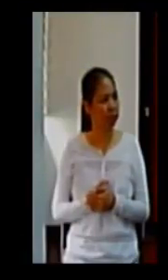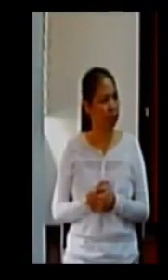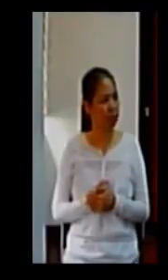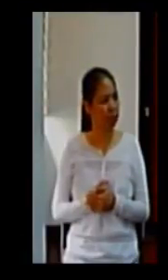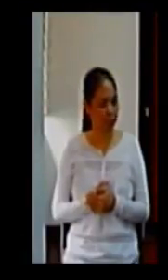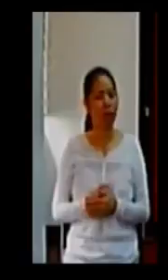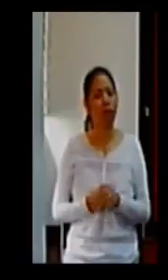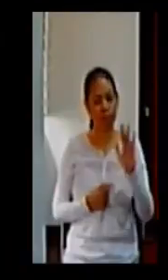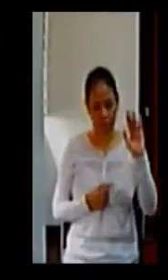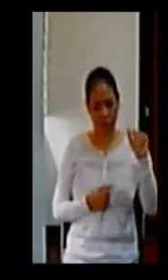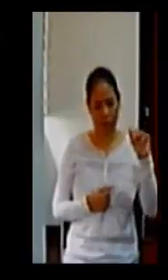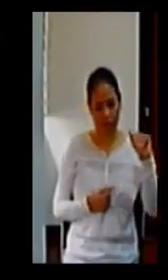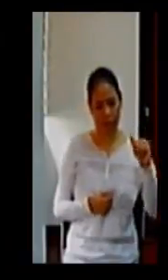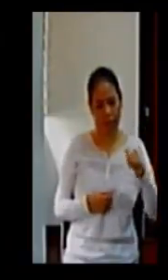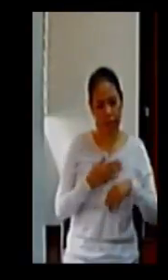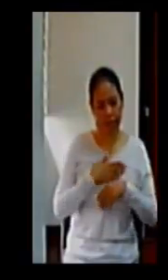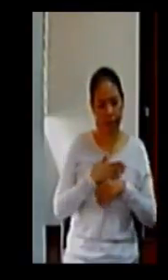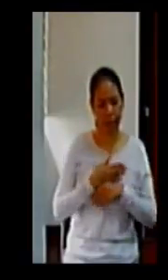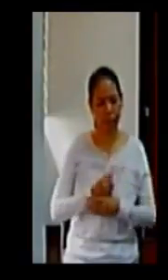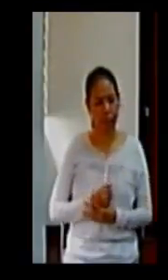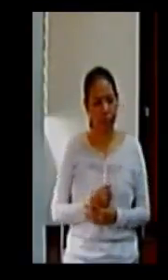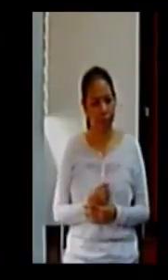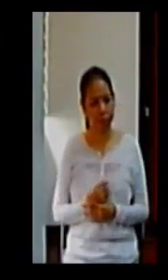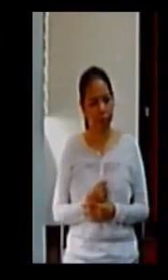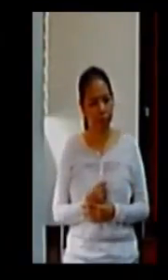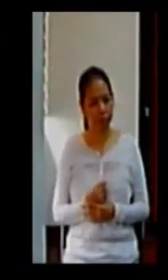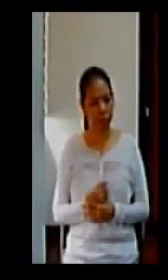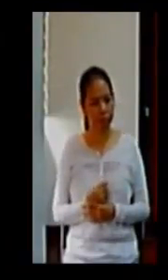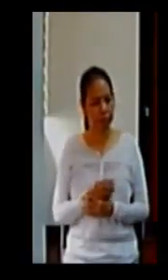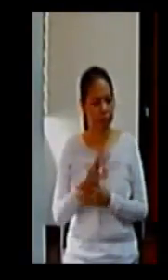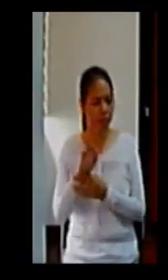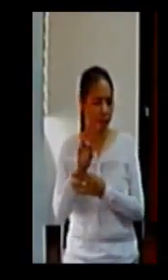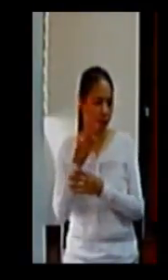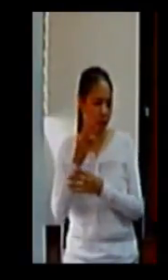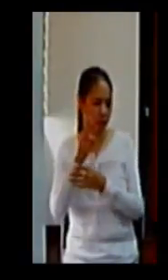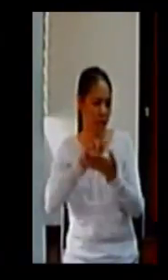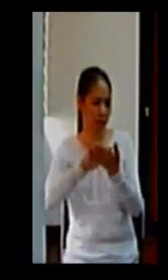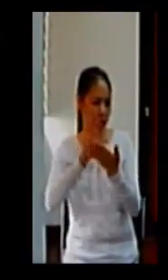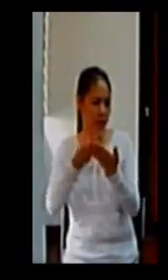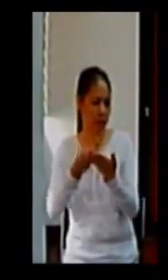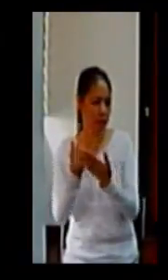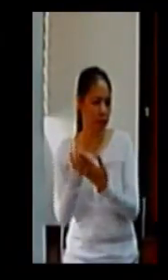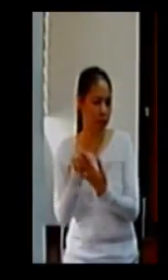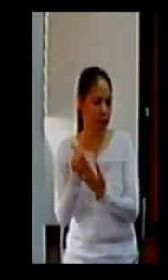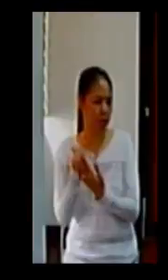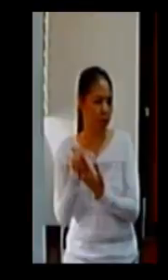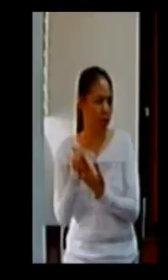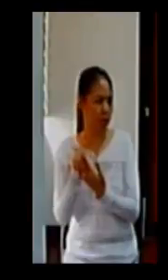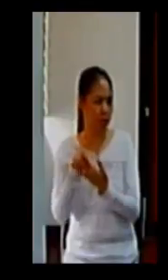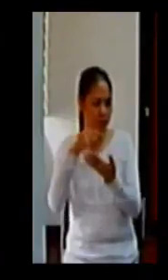Nakikilala niyo pa? Oo, nakikilala pa yun. Sa pangalawang pahina po nito ay meron pong pirma.